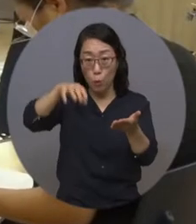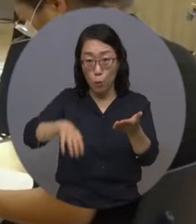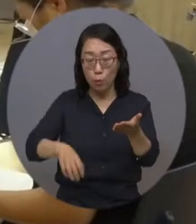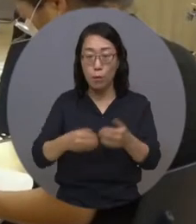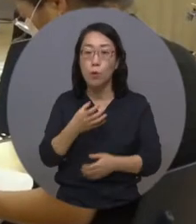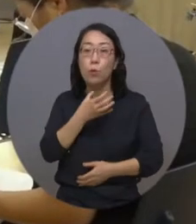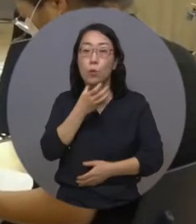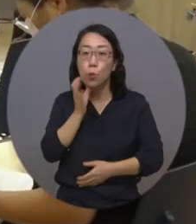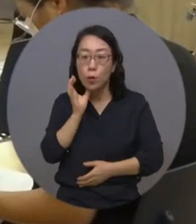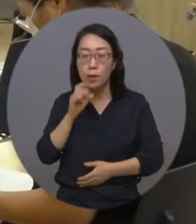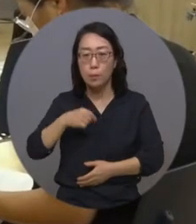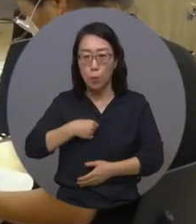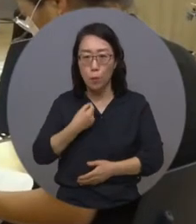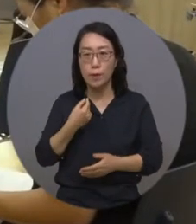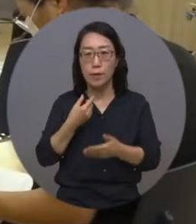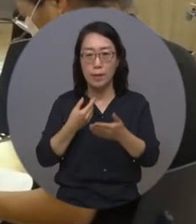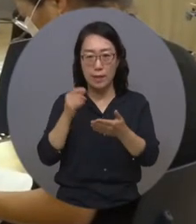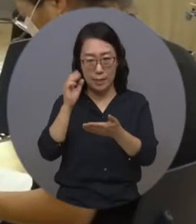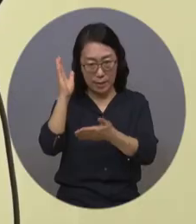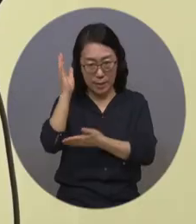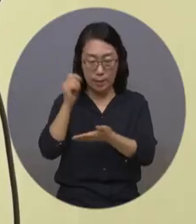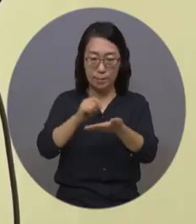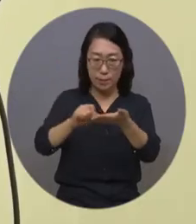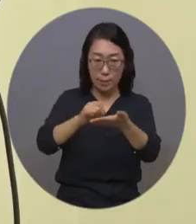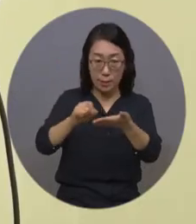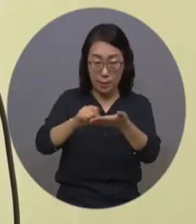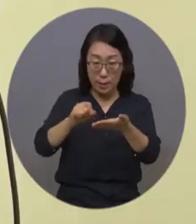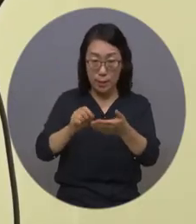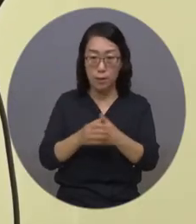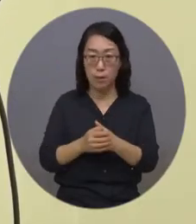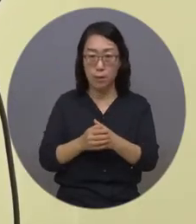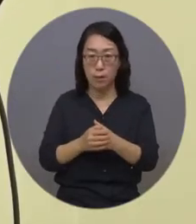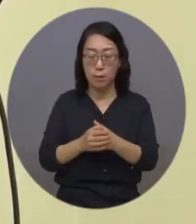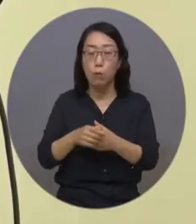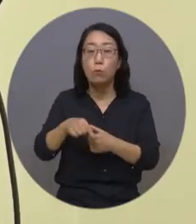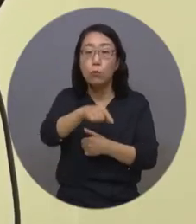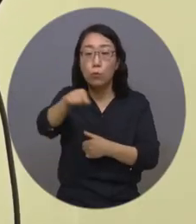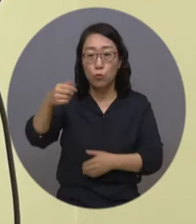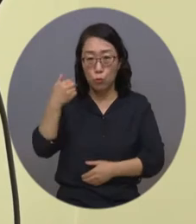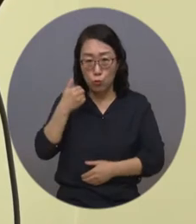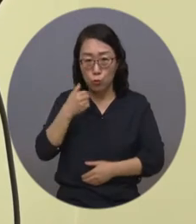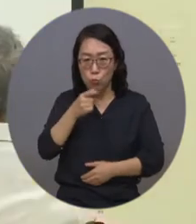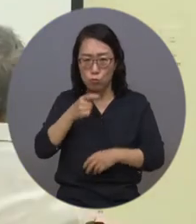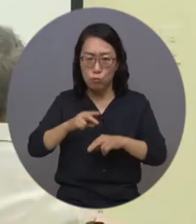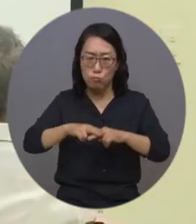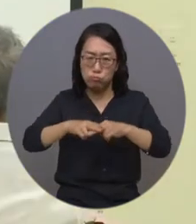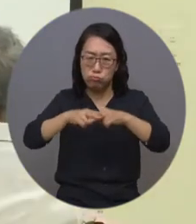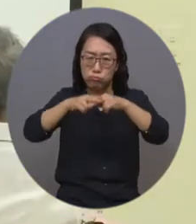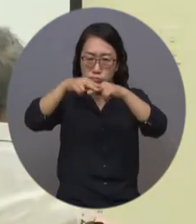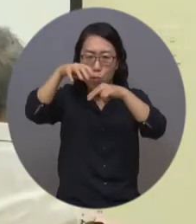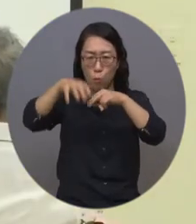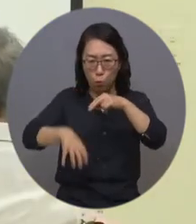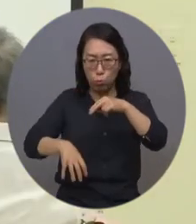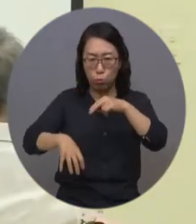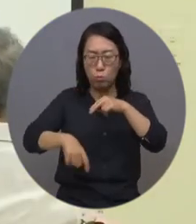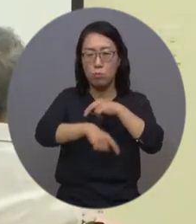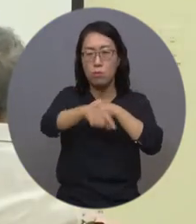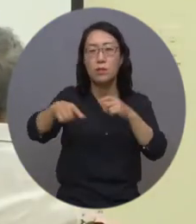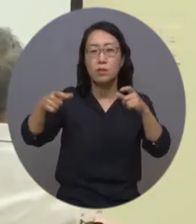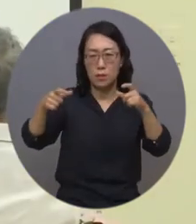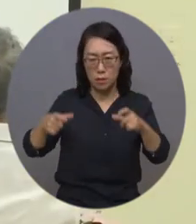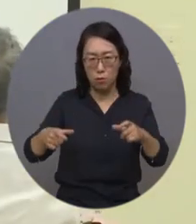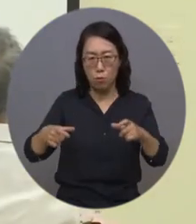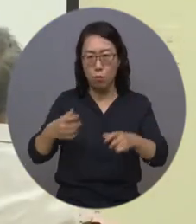어르신 자서전 쓰기 발표회가 개최되었습니다. 스몰 지역 어르신들의 우울감을 극복하고 사회의 건강한 영향력을